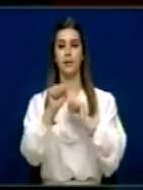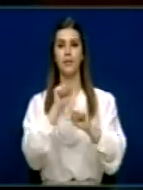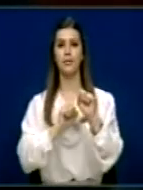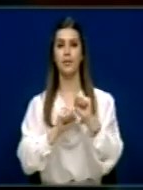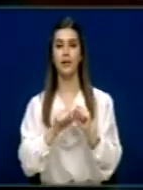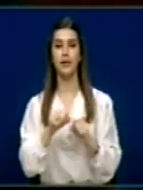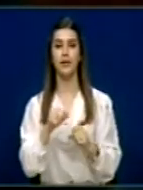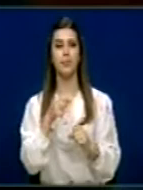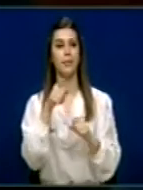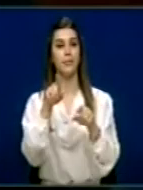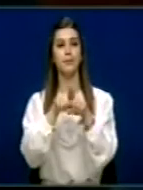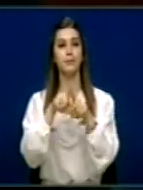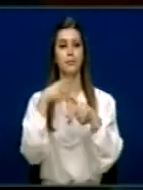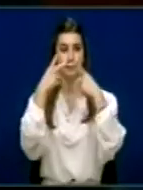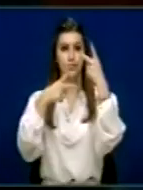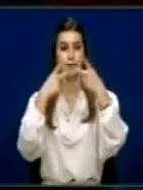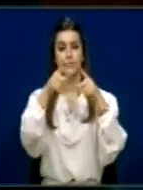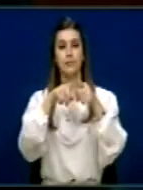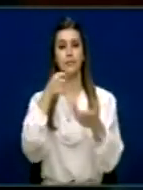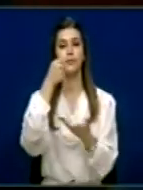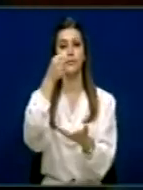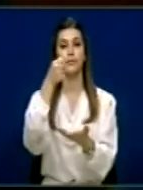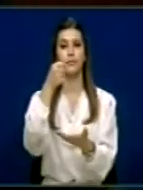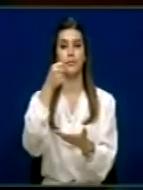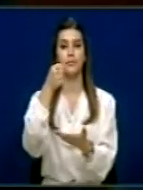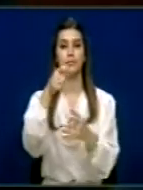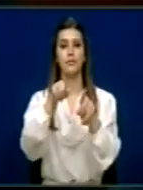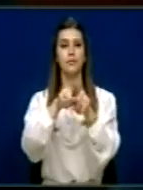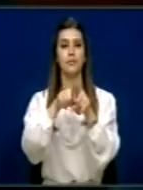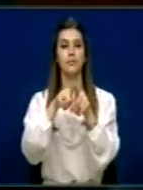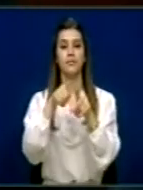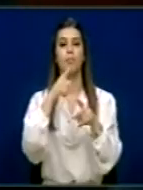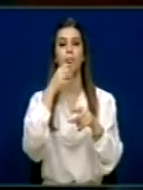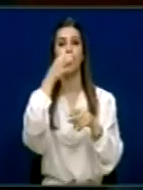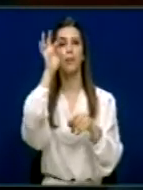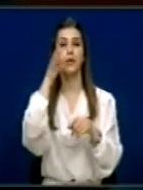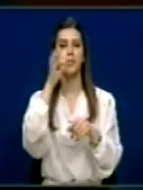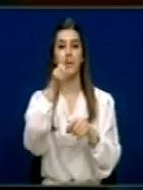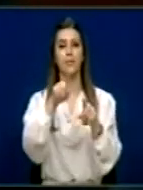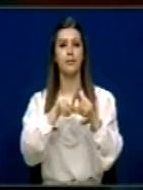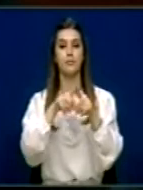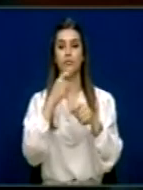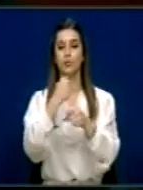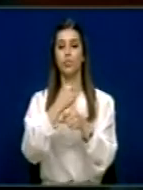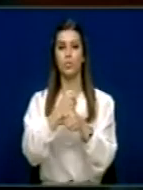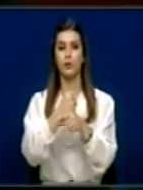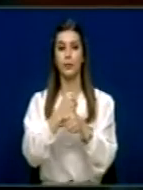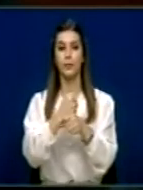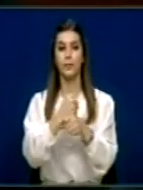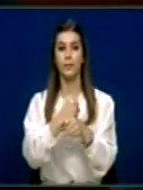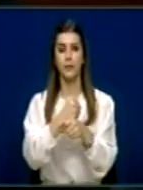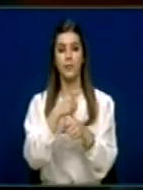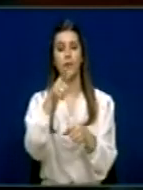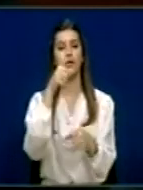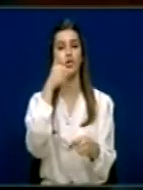për hapësira më të shumta, për një buxhet më të mirëfillt dhe mundësi më të mëdha për të punuar, gjë